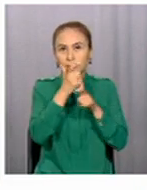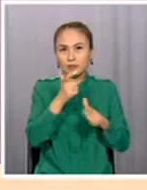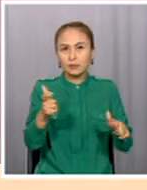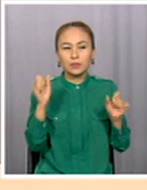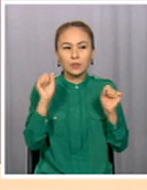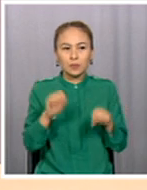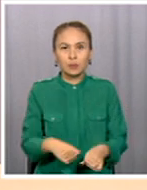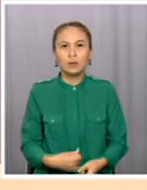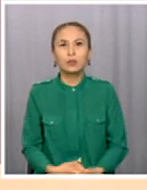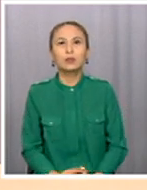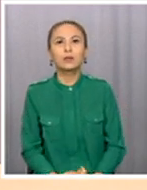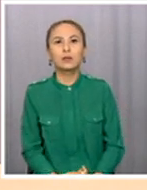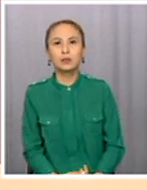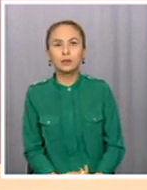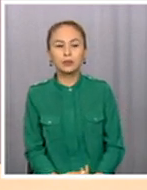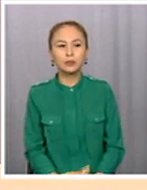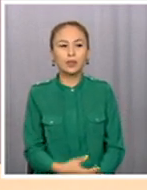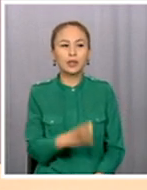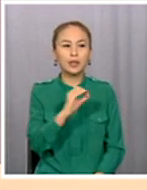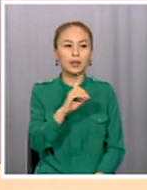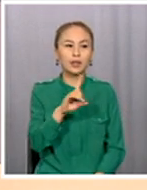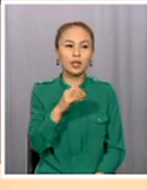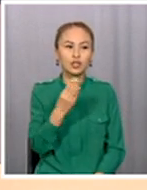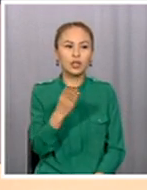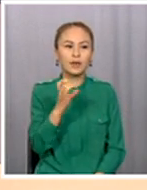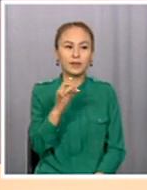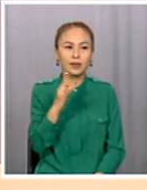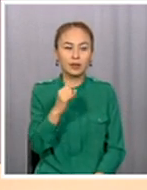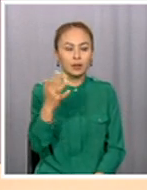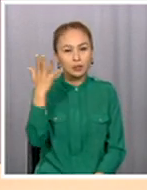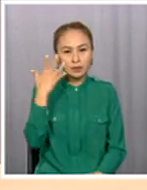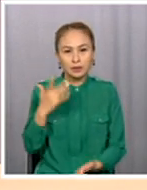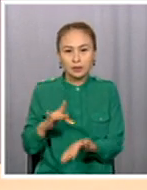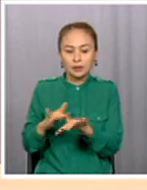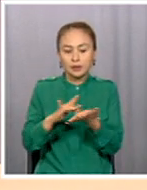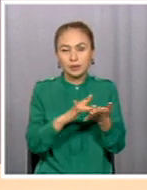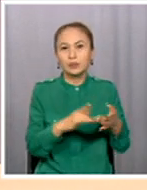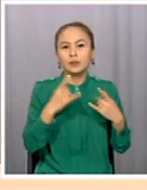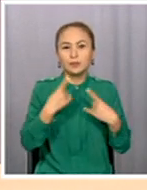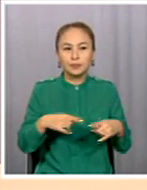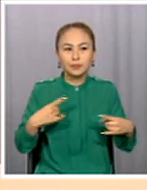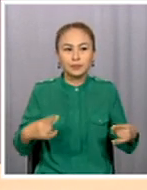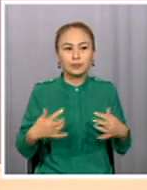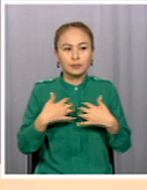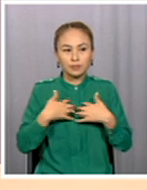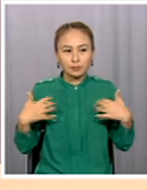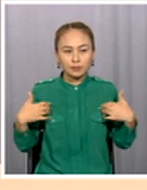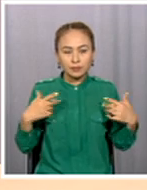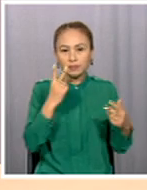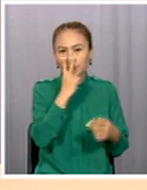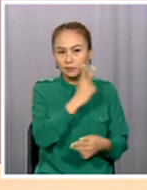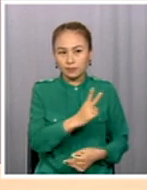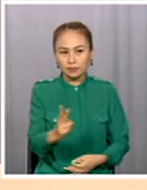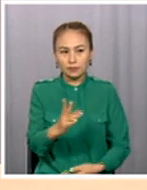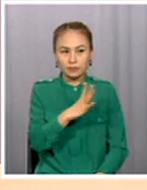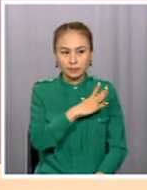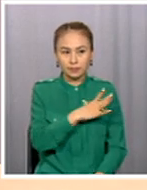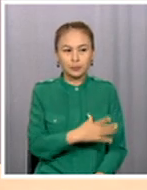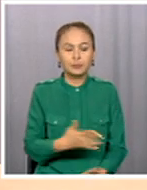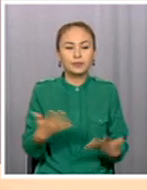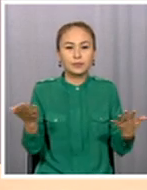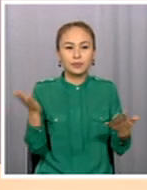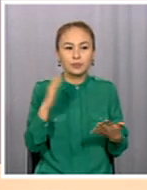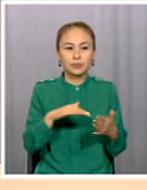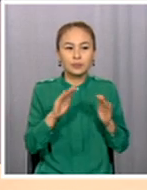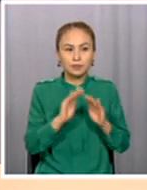алады. Негеш пен Еврика саяхаттап, түрлі жануарды кездестірді. Қане,